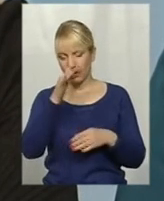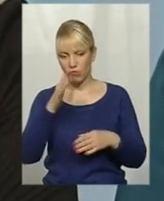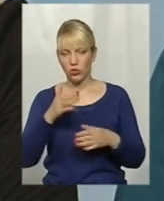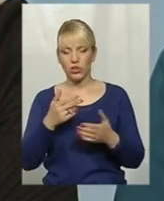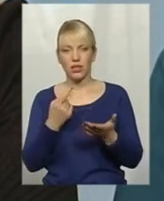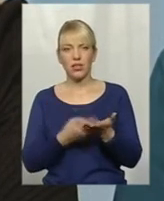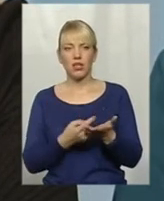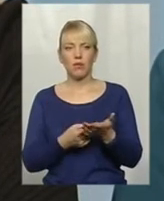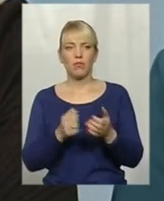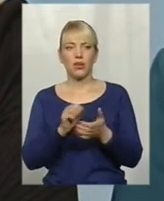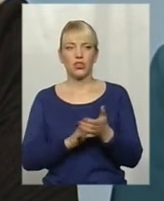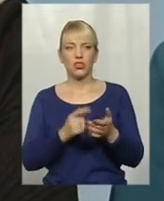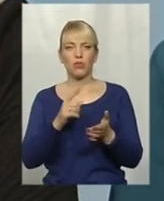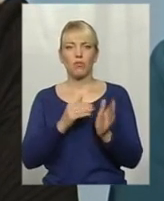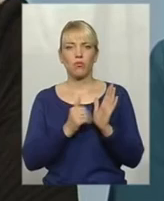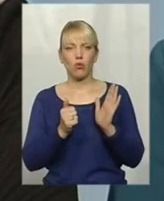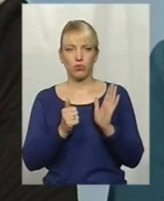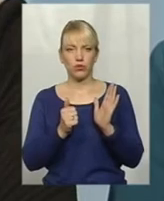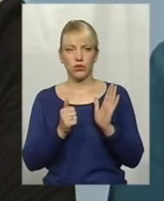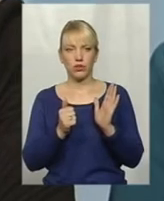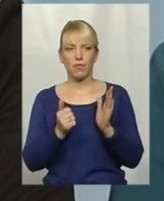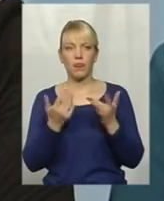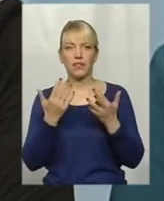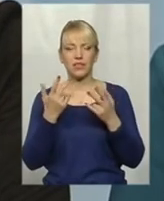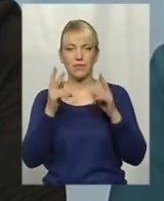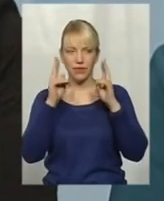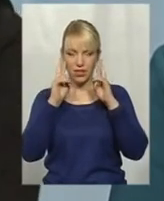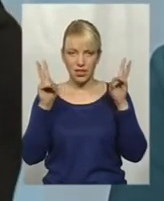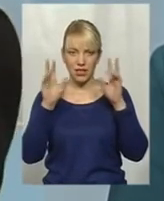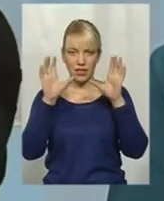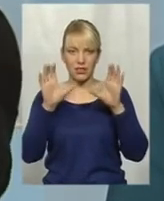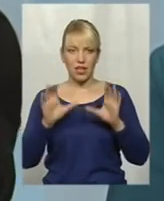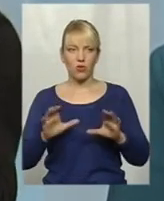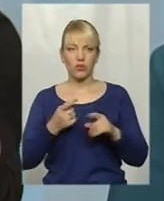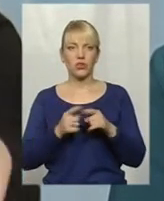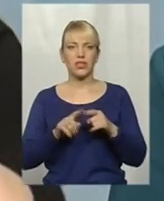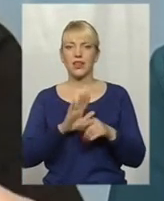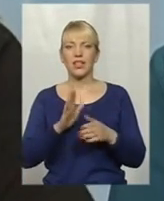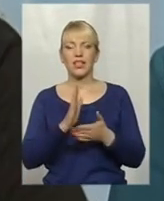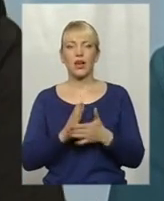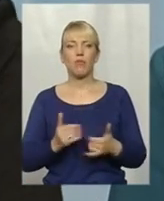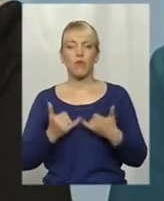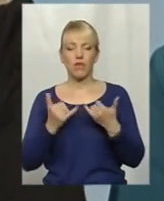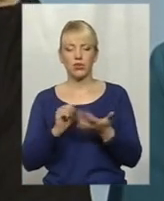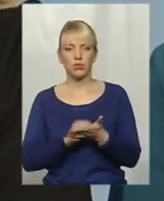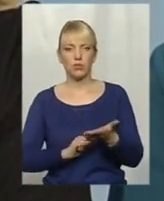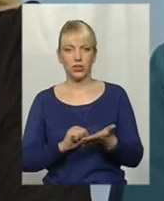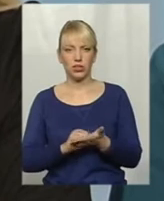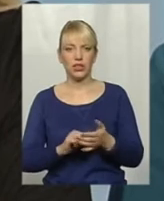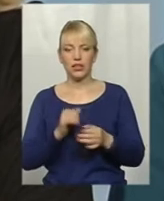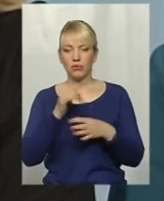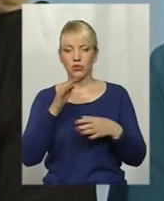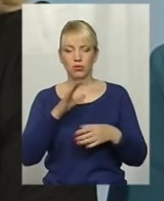поважної причини їх пропуску. Оскільки незнання закону – це не є поважною причиною і не